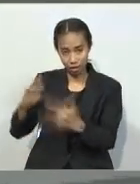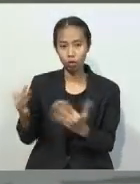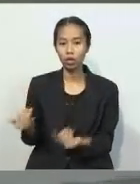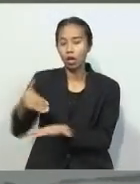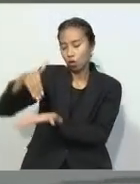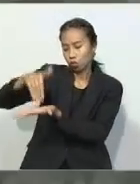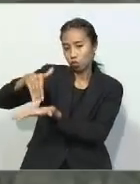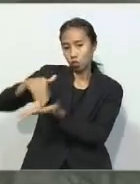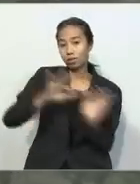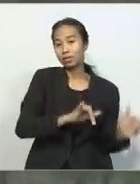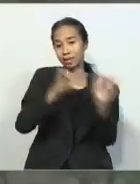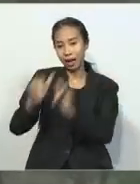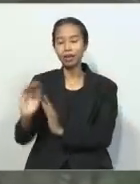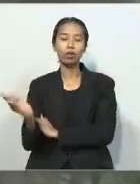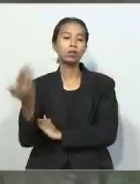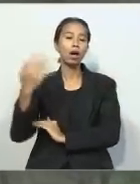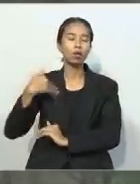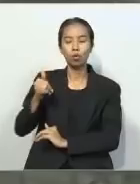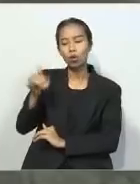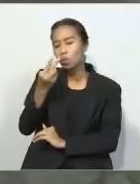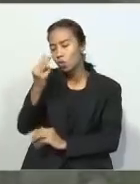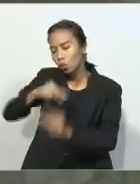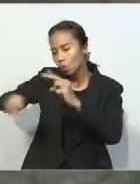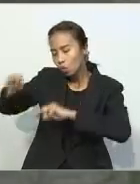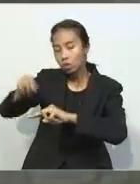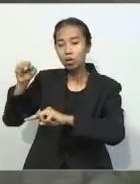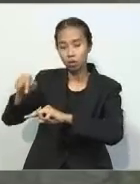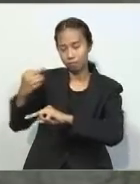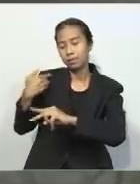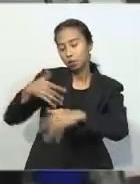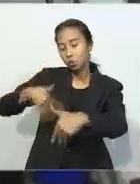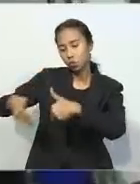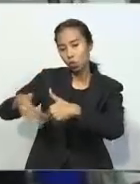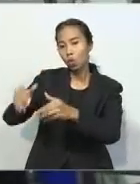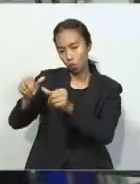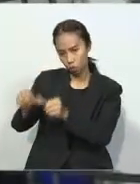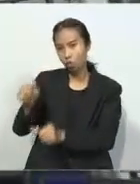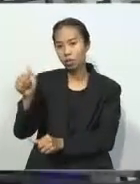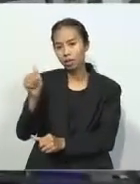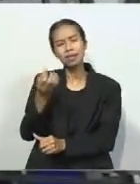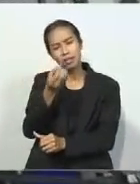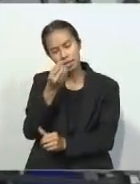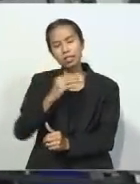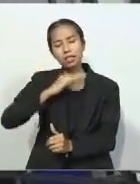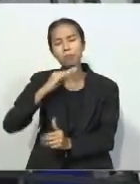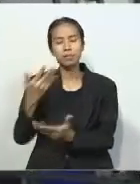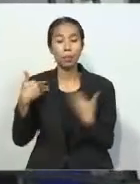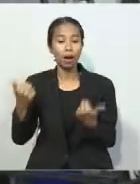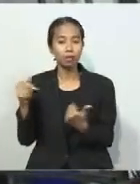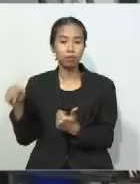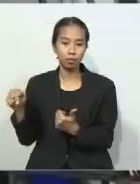าลเมืองปากพนังเมื่อช่วงเช้าเราเข้าไปสำรวจเบื้องต้นนะฮะชาวบ้านก็ยังอยู่ดีกินดีนะครับชาวบ้านมีเจ้าหน้า